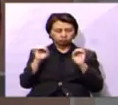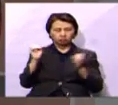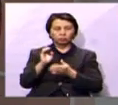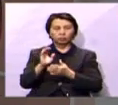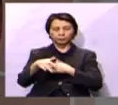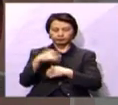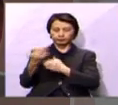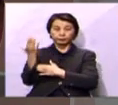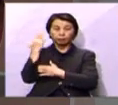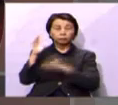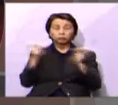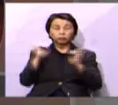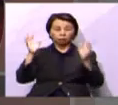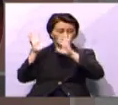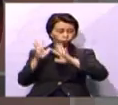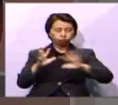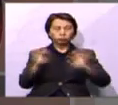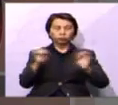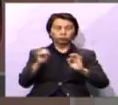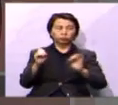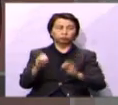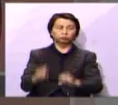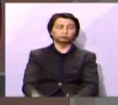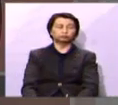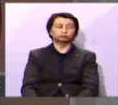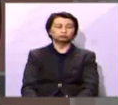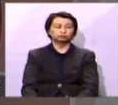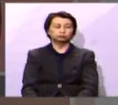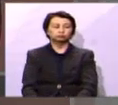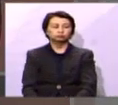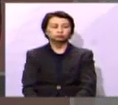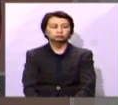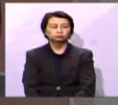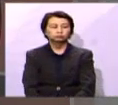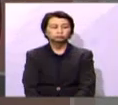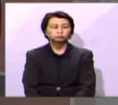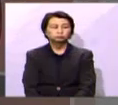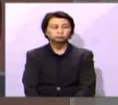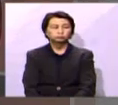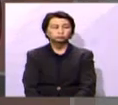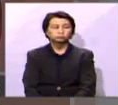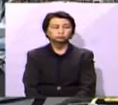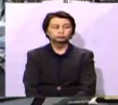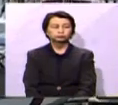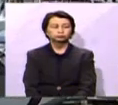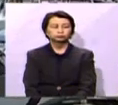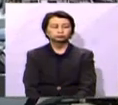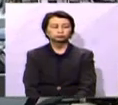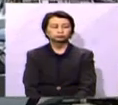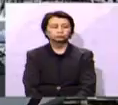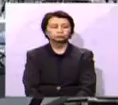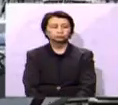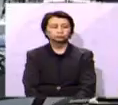sejak awal pagi seperti mana hari pertama kejohanan itu berlangsung.